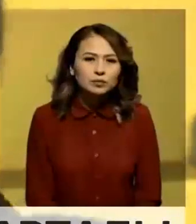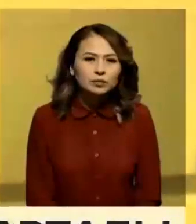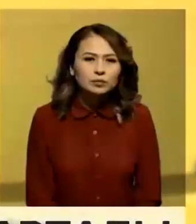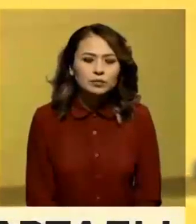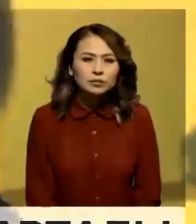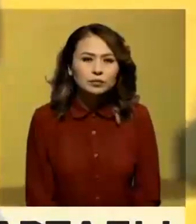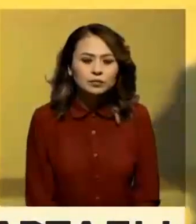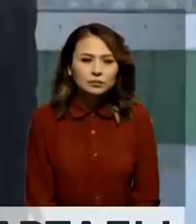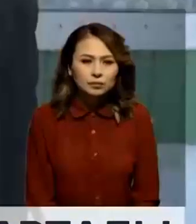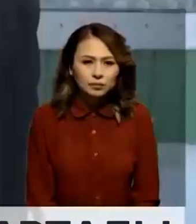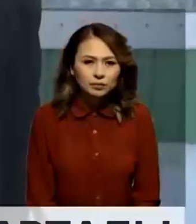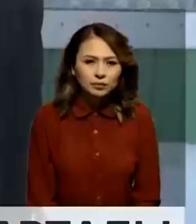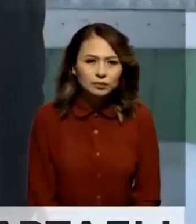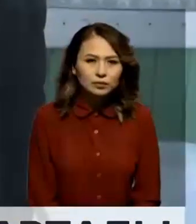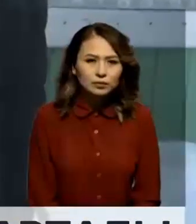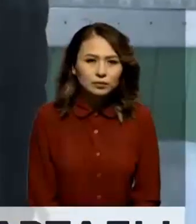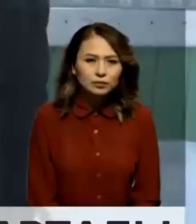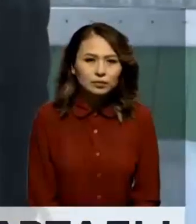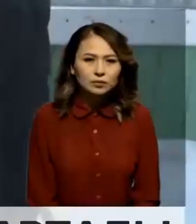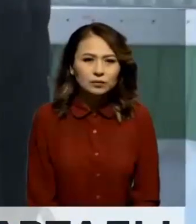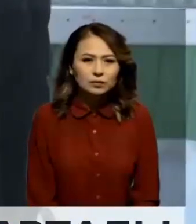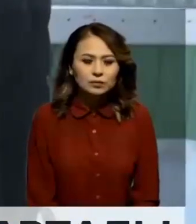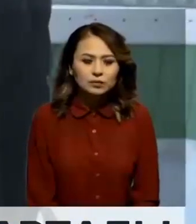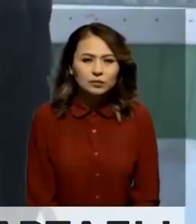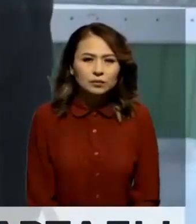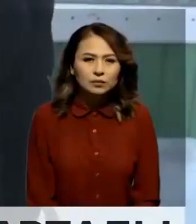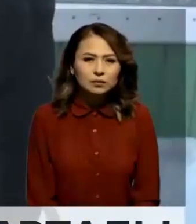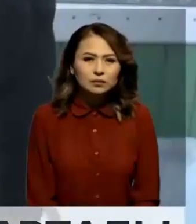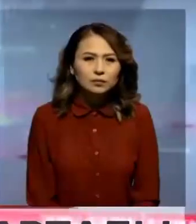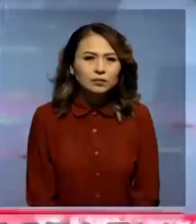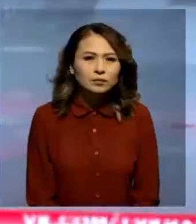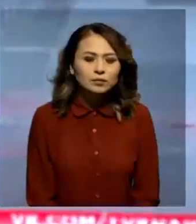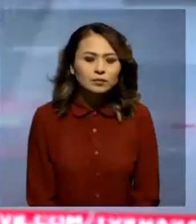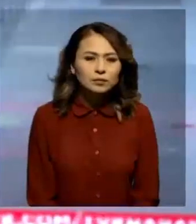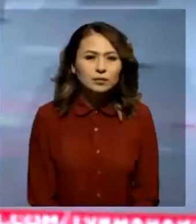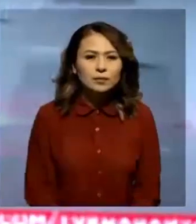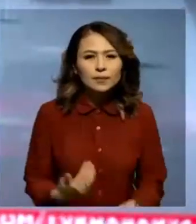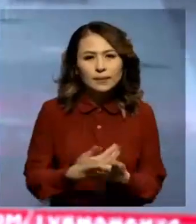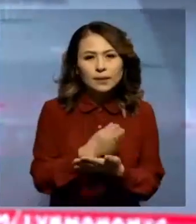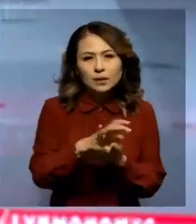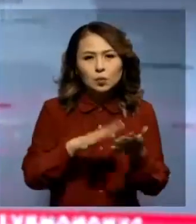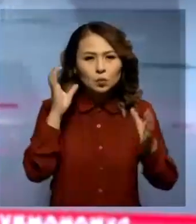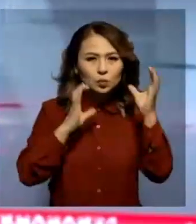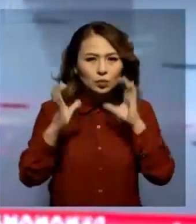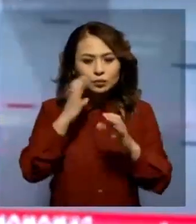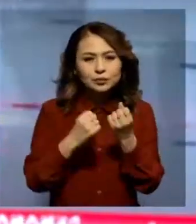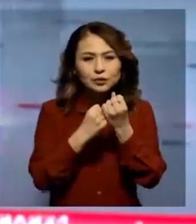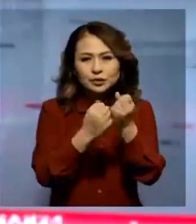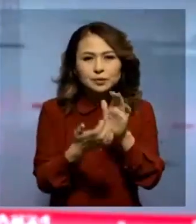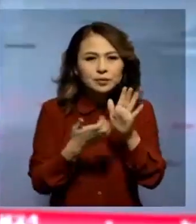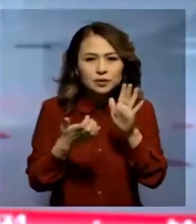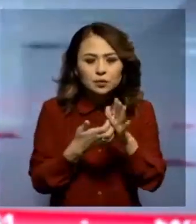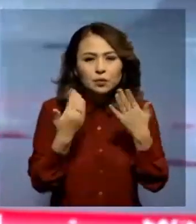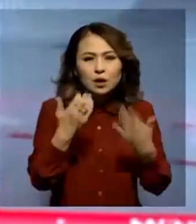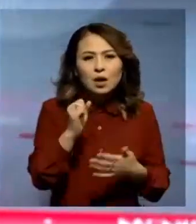Ветлугин және Дмитрий Пыхтин, Хабар 24, Өскемен. Хабарымызды жалғастырамыз. Студенттерге қолдау